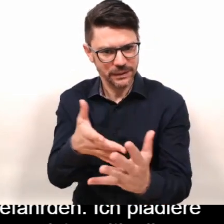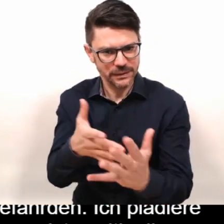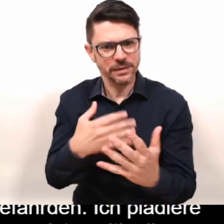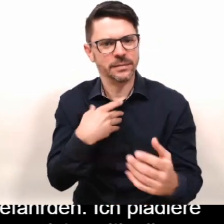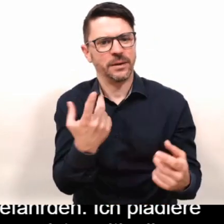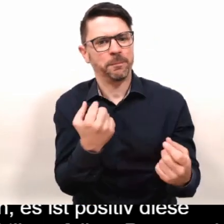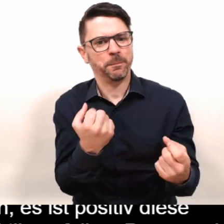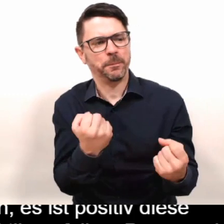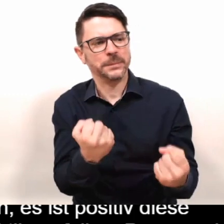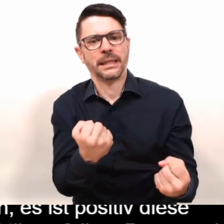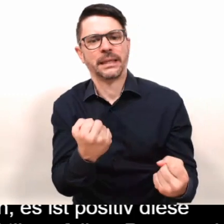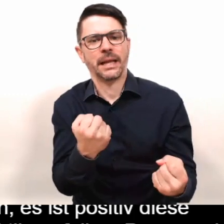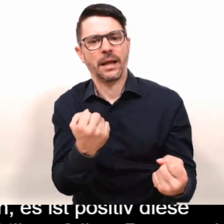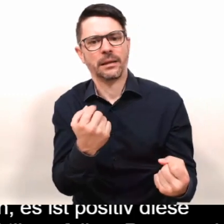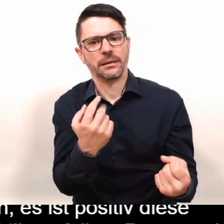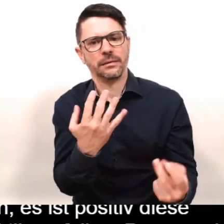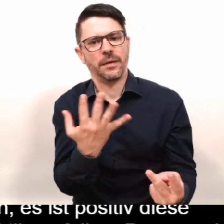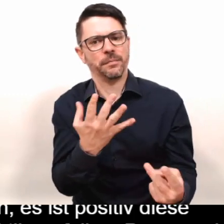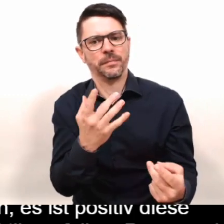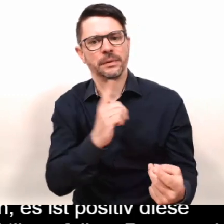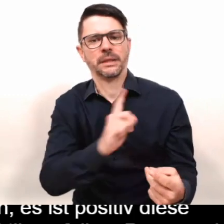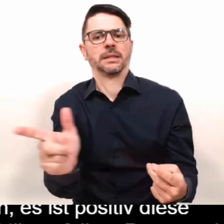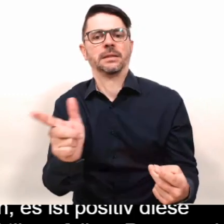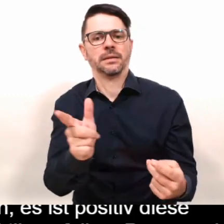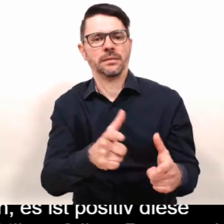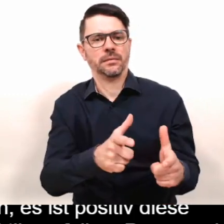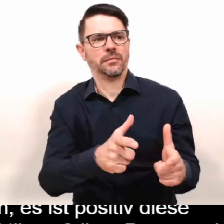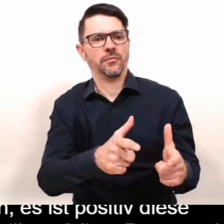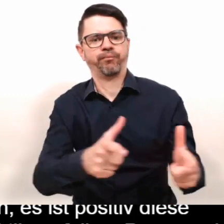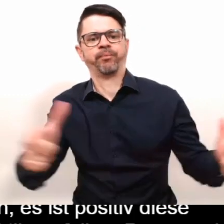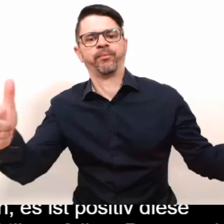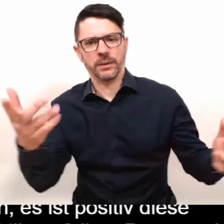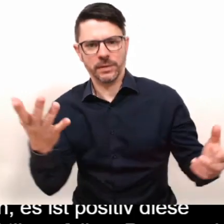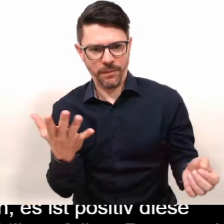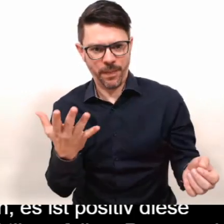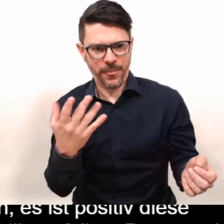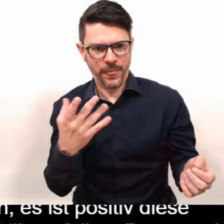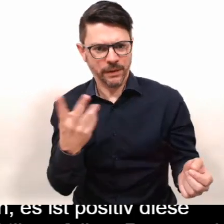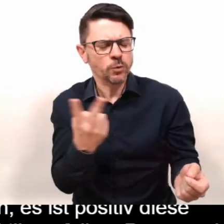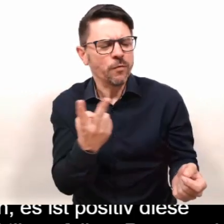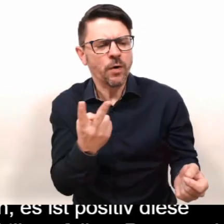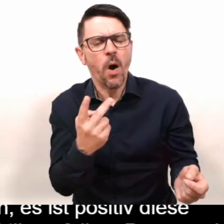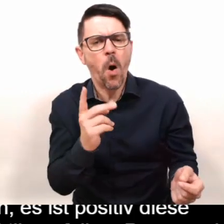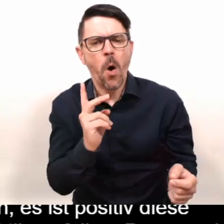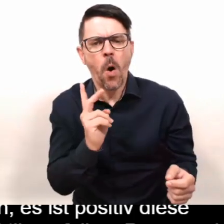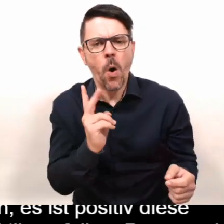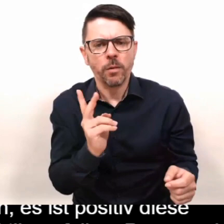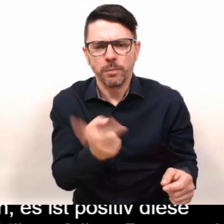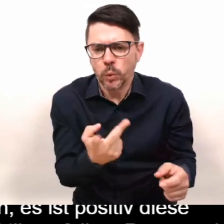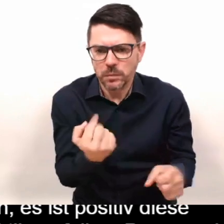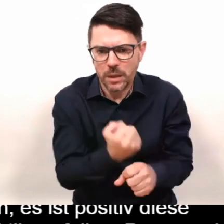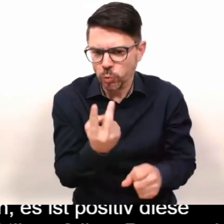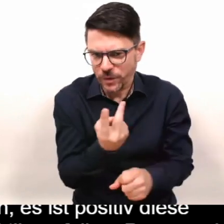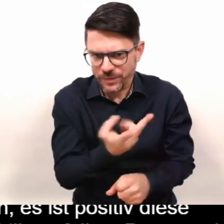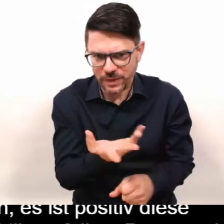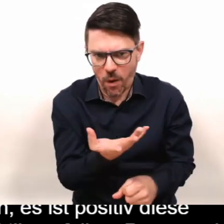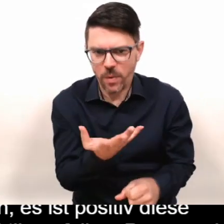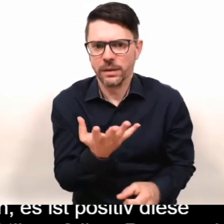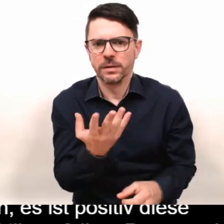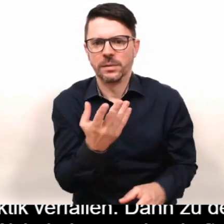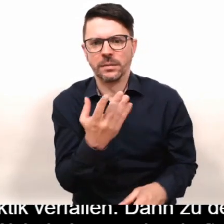nichts anbrennt. Aber das muss man sowieso machen. Also dort, wo Sie halt Wohngemeinschaften haben, wo mehrere Menschen